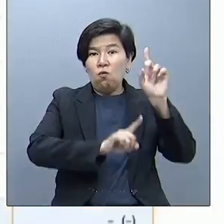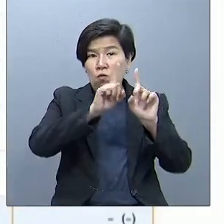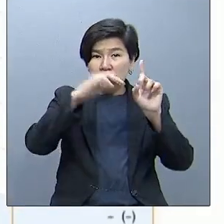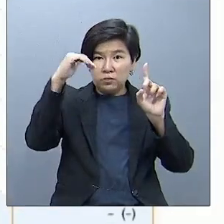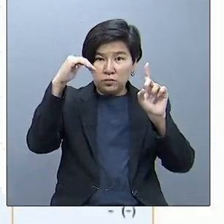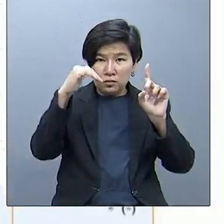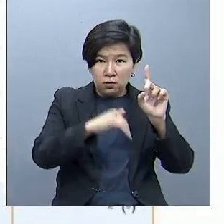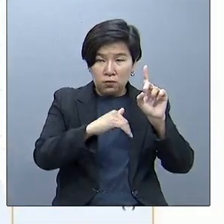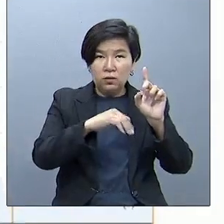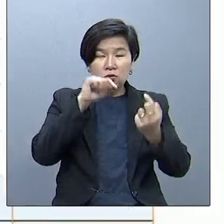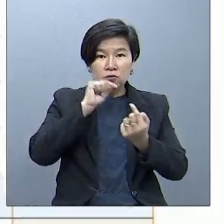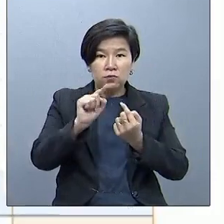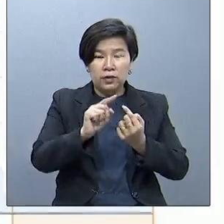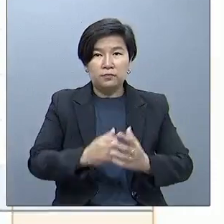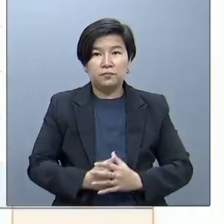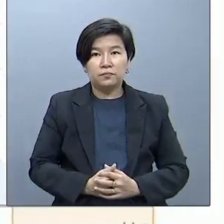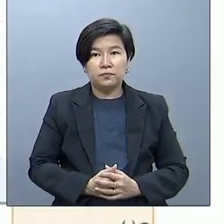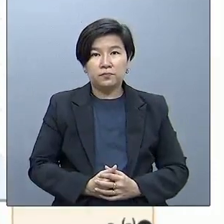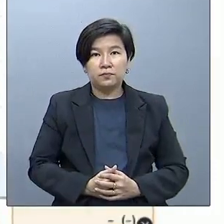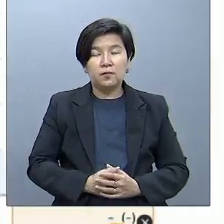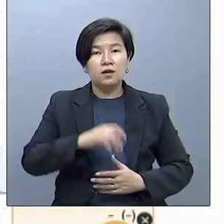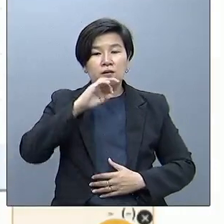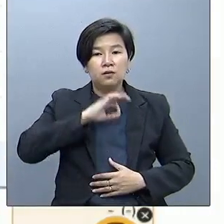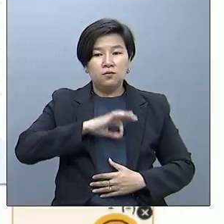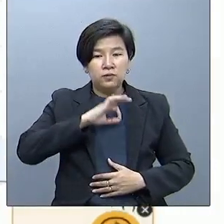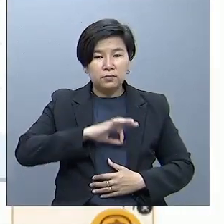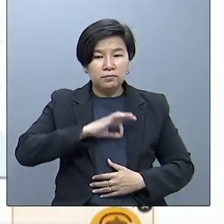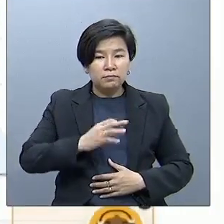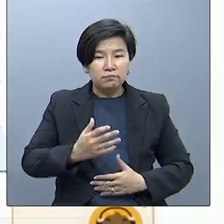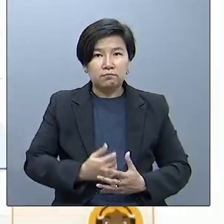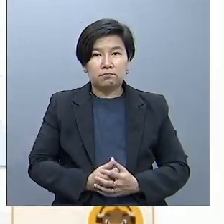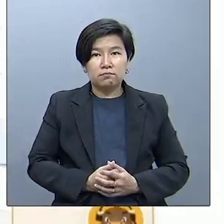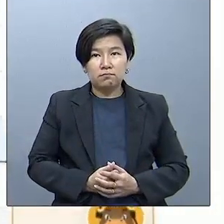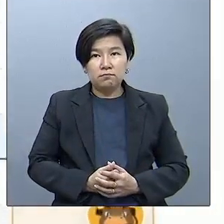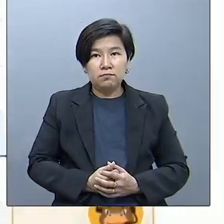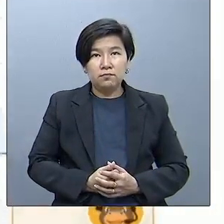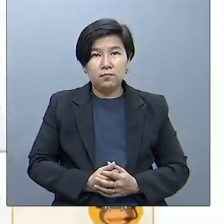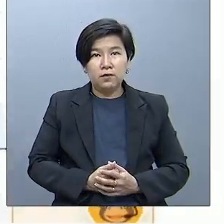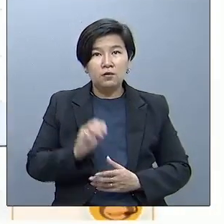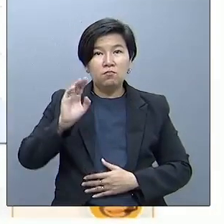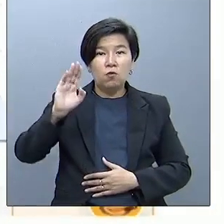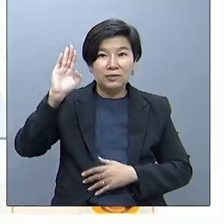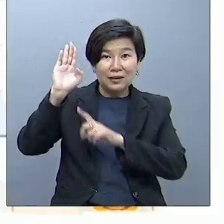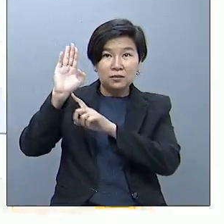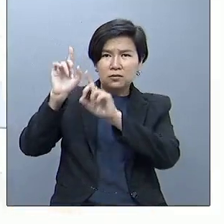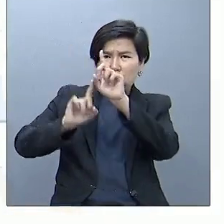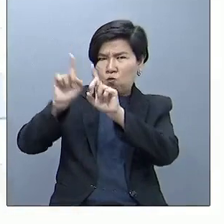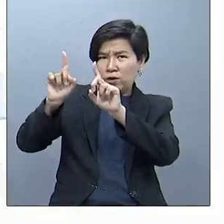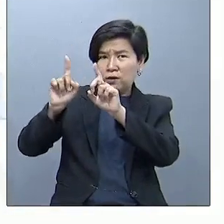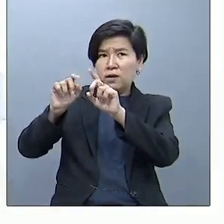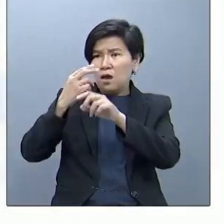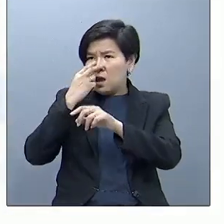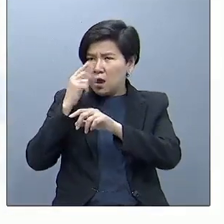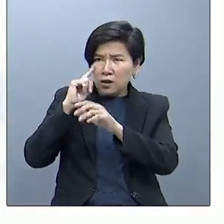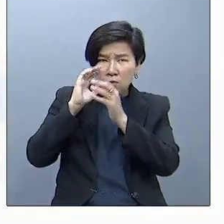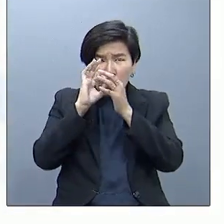ก็เริ่มจากคามเปลี่ยนแลงด้านความรู้สึกที่มีตอบริษัทในตลาดหักทรัพย์เป็นความกลางวลเกี่วกับนโย